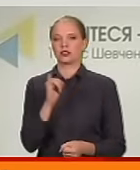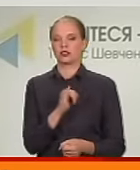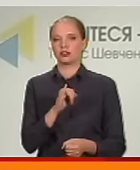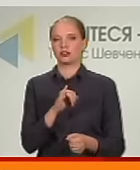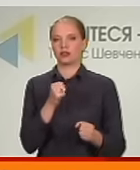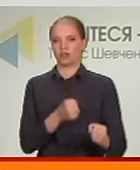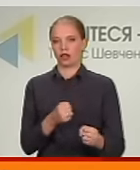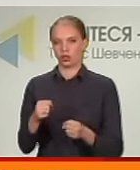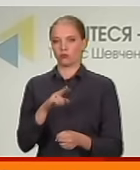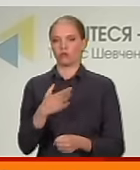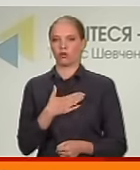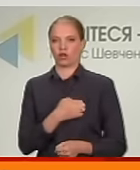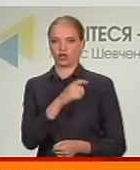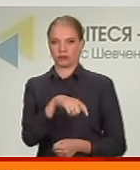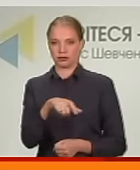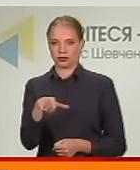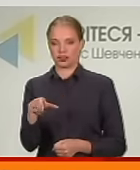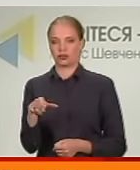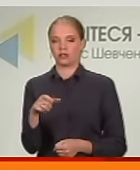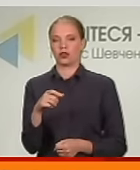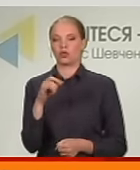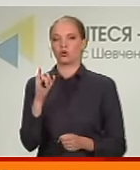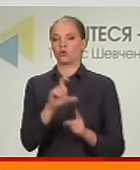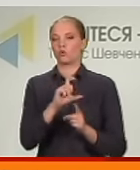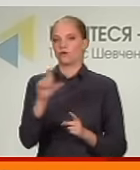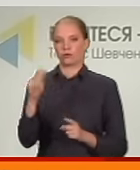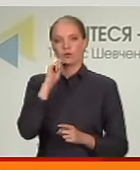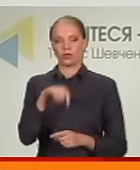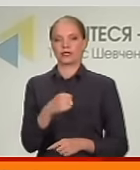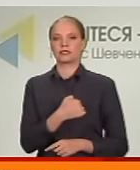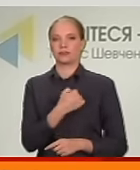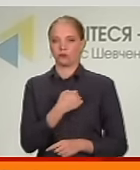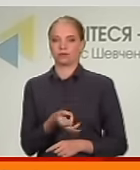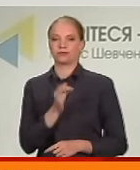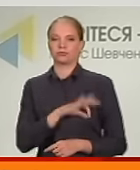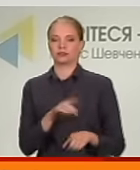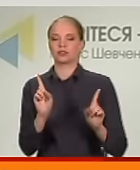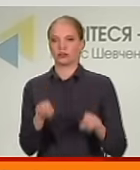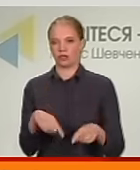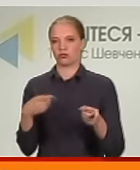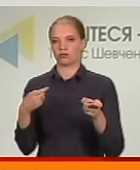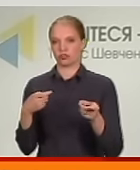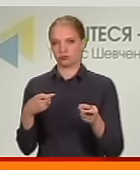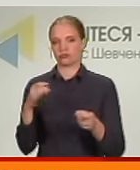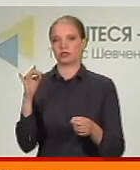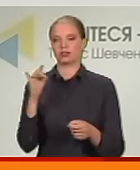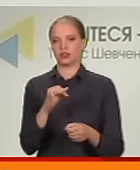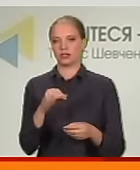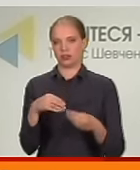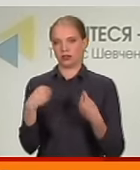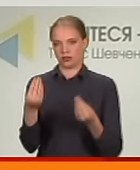підствольних гранатометів по наших бійцях. У відповідь українські воїни застосували також стрілецьку зброю та